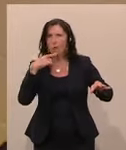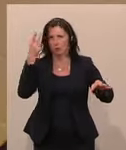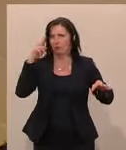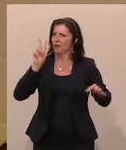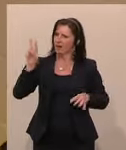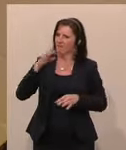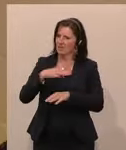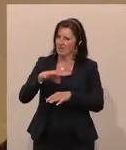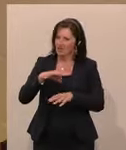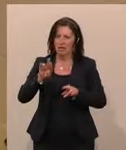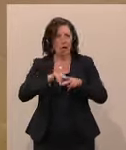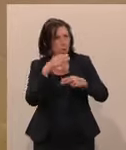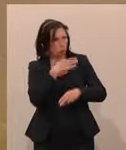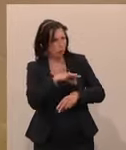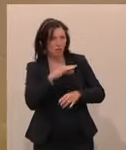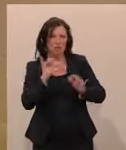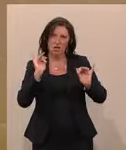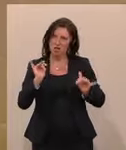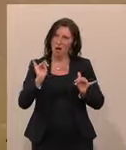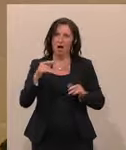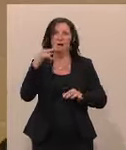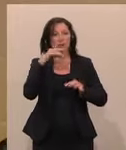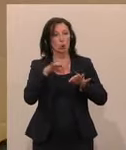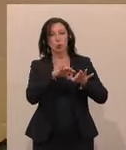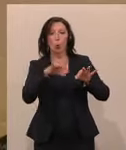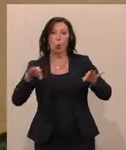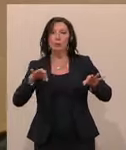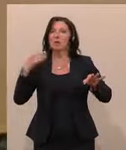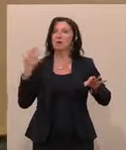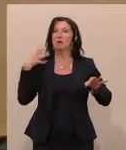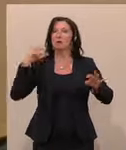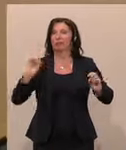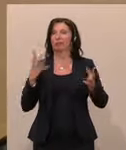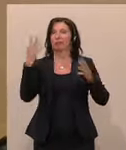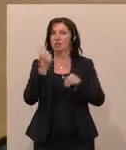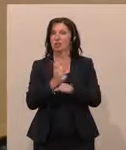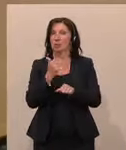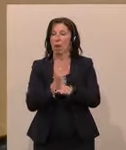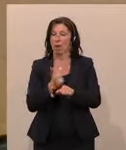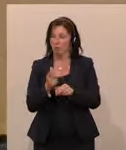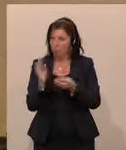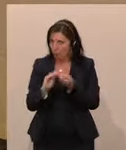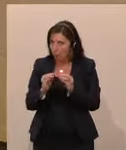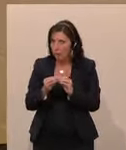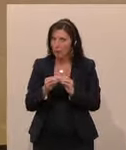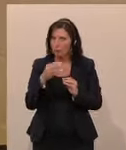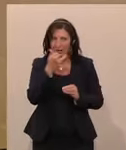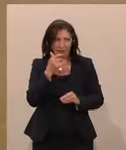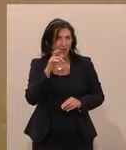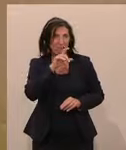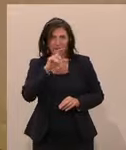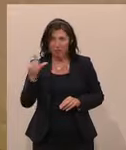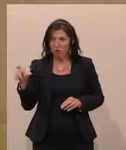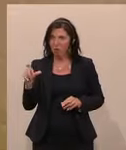Vizekanzler und auch der Herr Bundeskanzler, die immer wieder aufgestellt werden. Das Problem ist nur, dass wir wöchentlich dann über diese Linien reden und